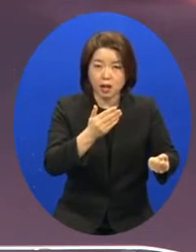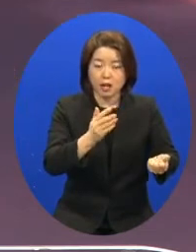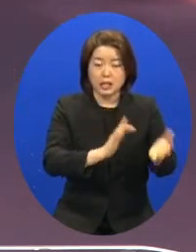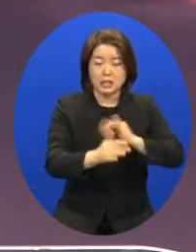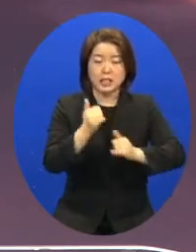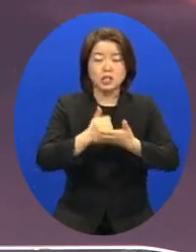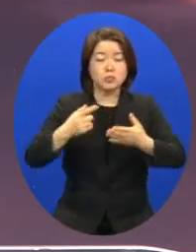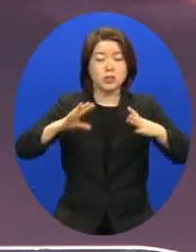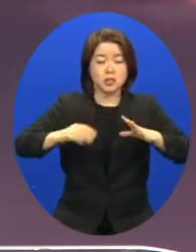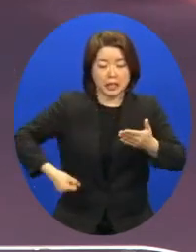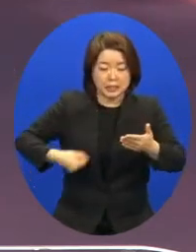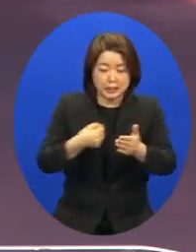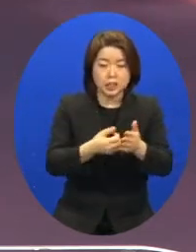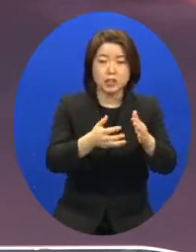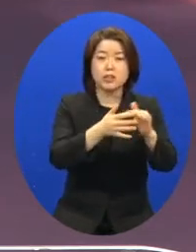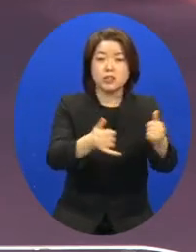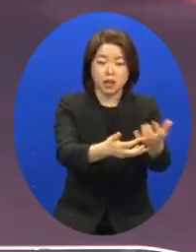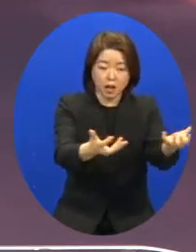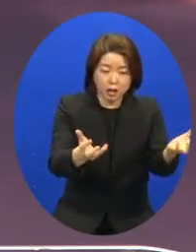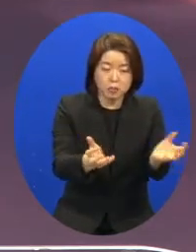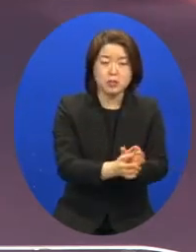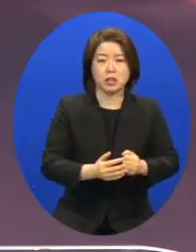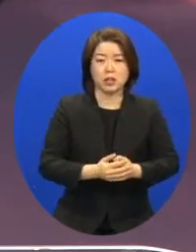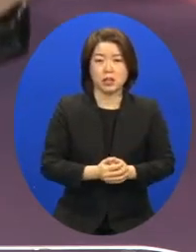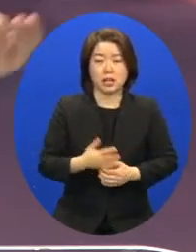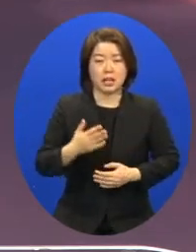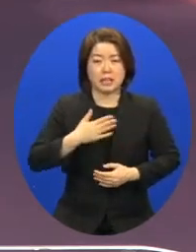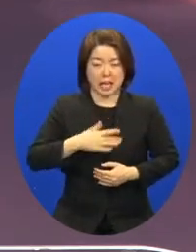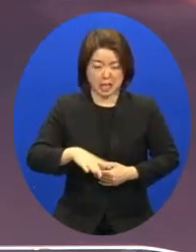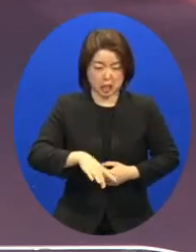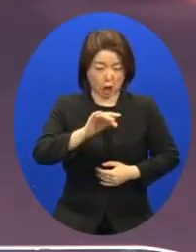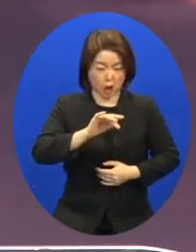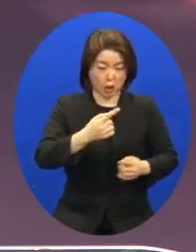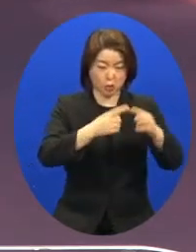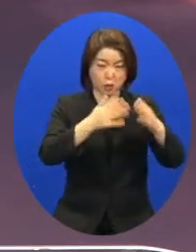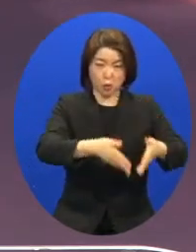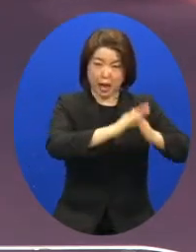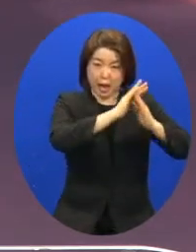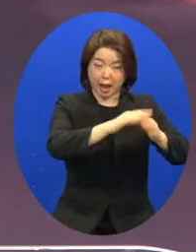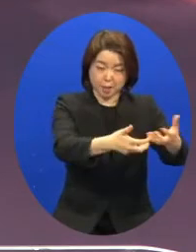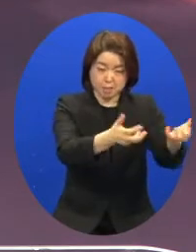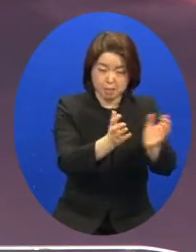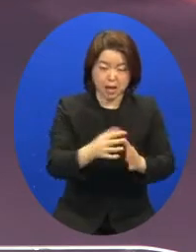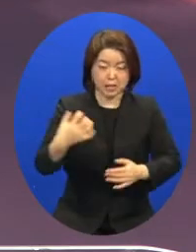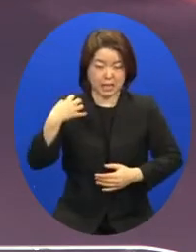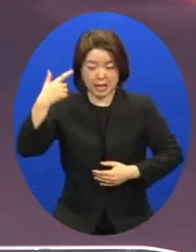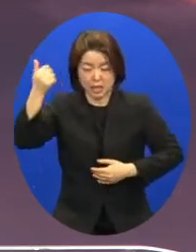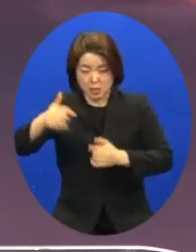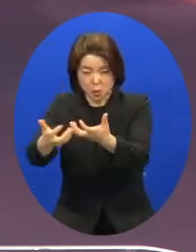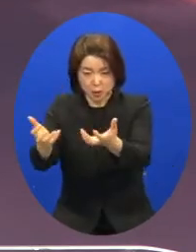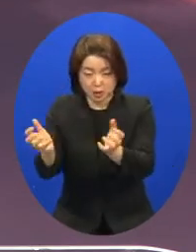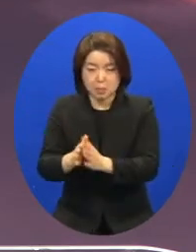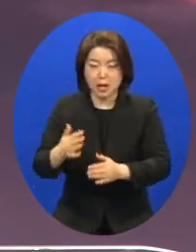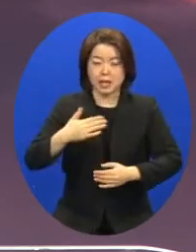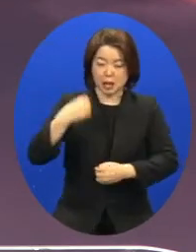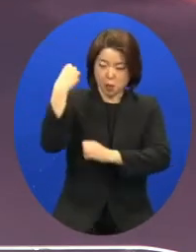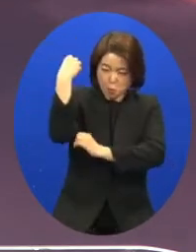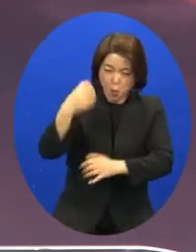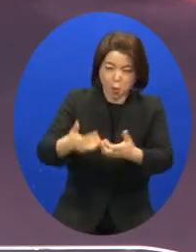사람들이 나는 뭐 개척 멤버다, 나는 담임 목사파다, 나는